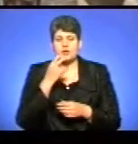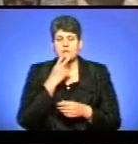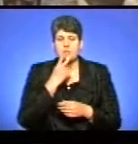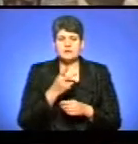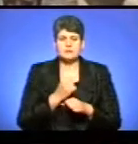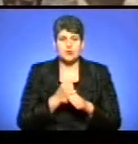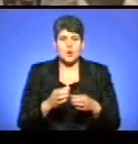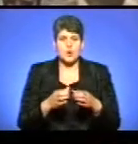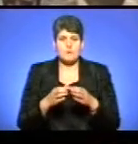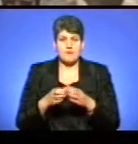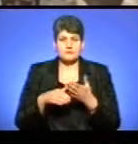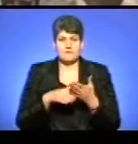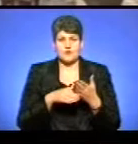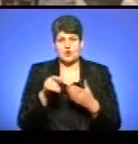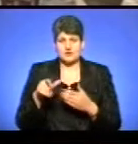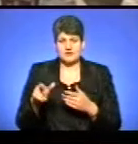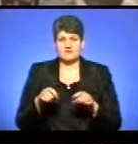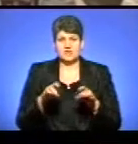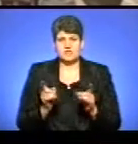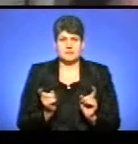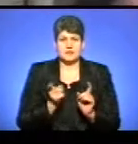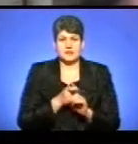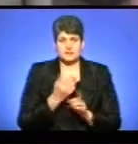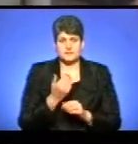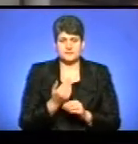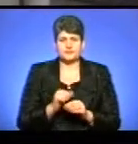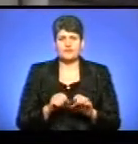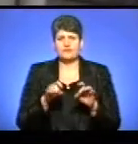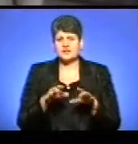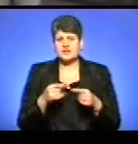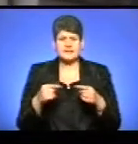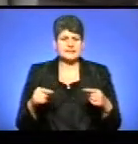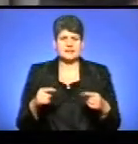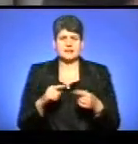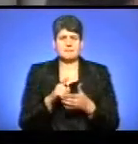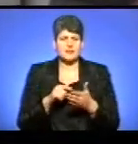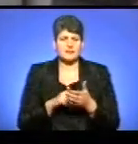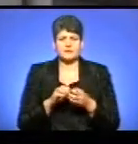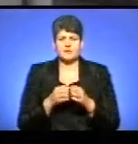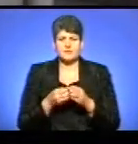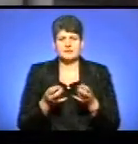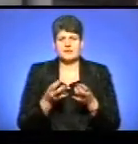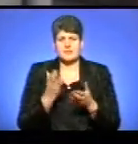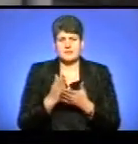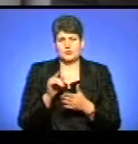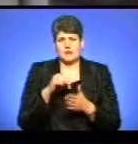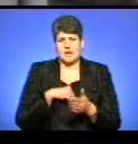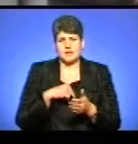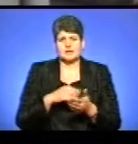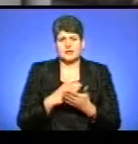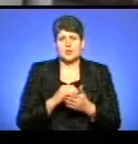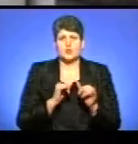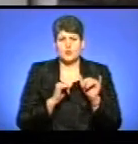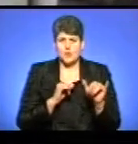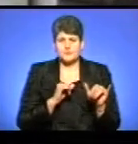працює команда волонтерів, вирішила приєднатись до них. У вирішенні різних питань і проблем, напевно, треба мати той характер, який в нього є, бо,